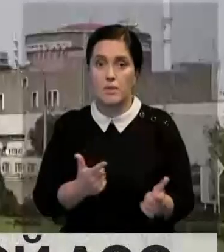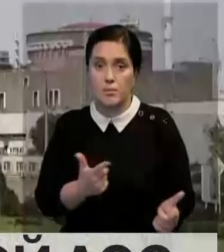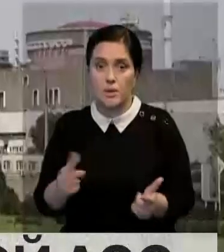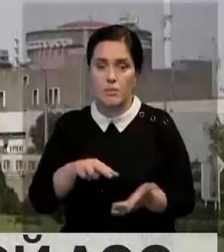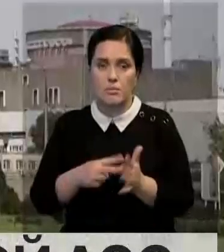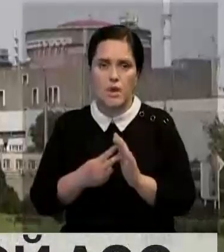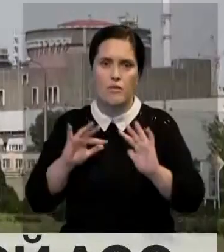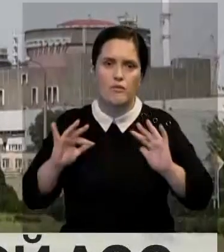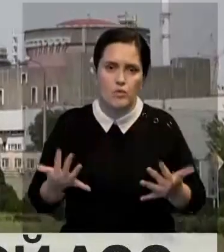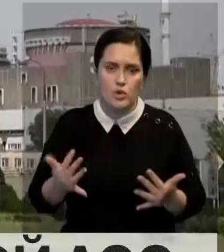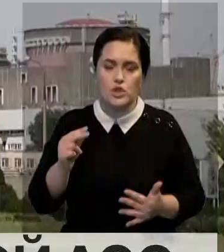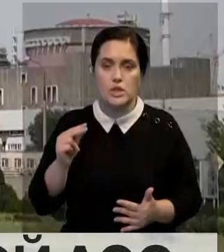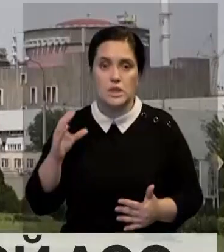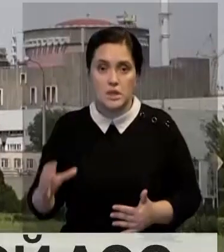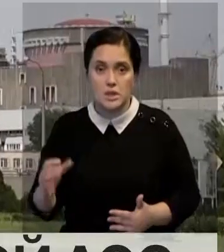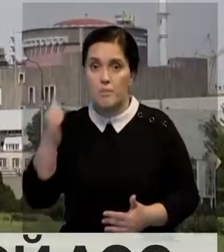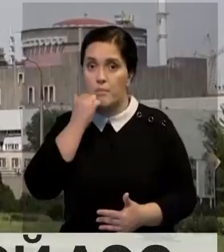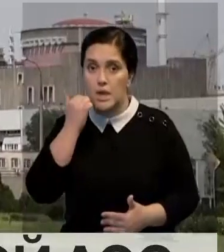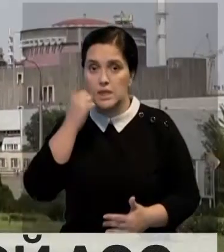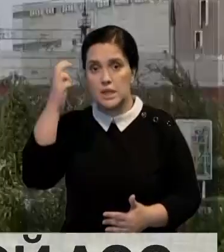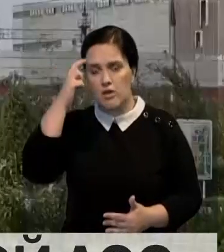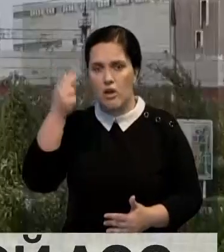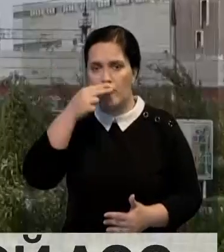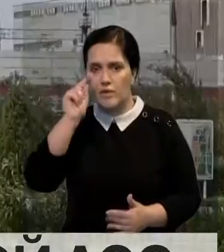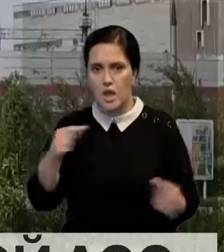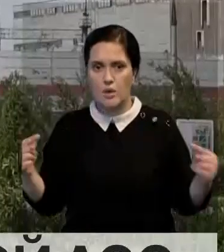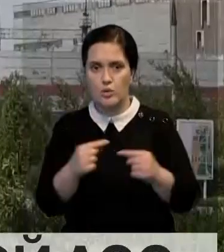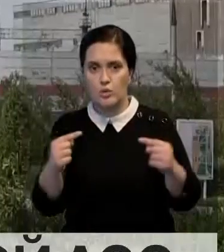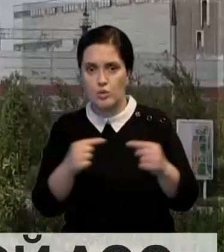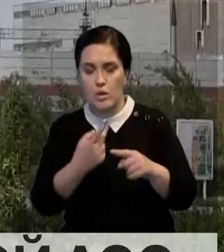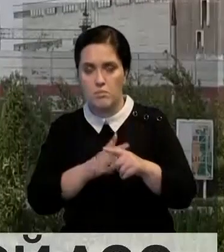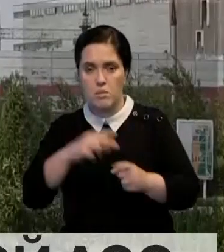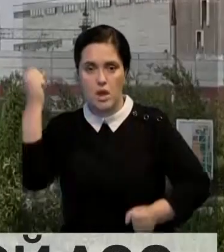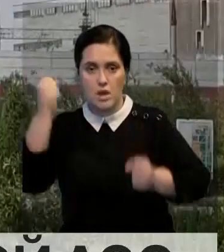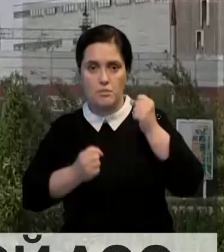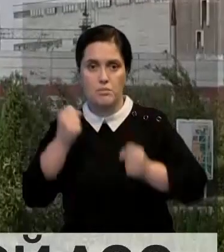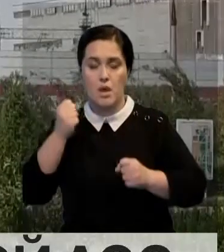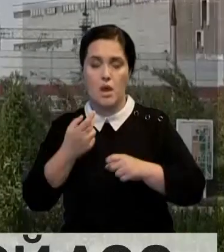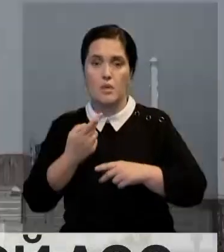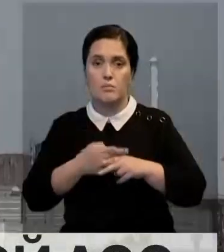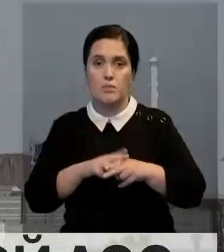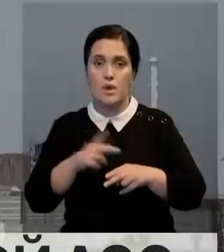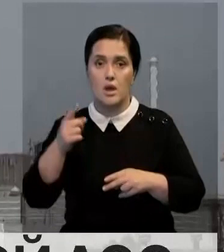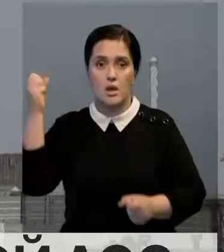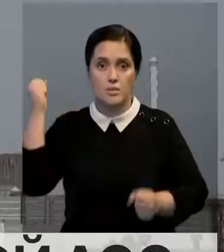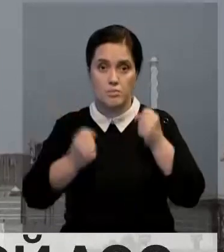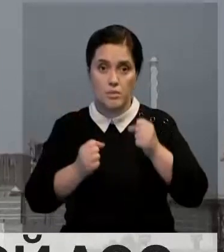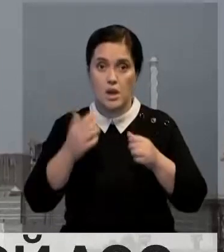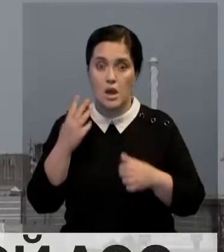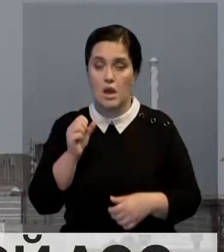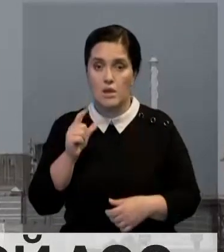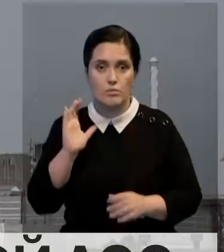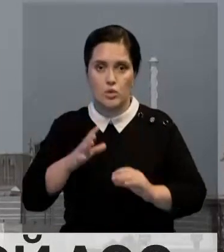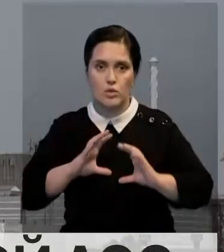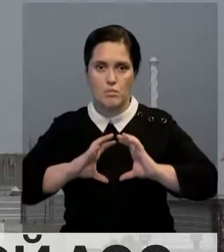на случай ЧС. Пока Москва и Киев обвиняют друг друга в ракетной атаке, эксперты отмечают, поражение реактора грозит